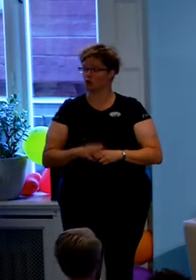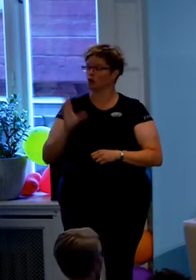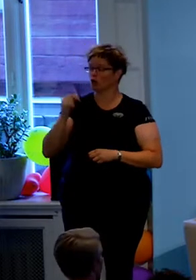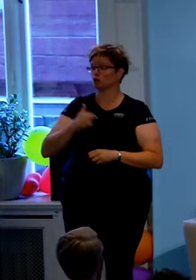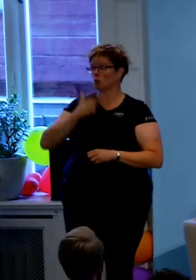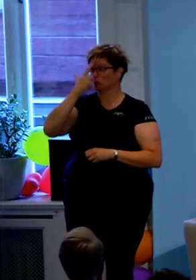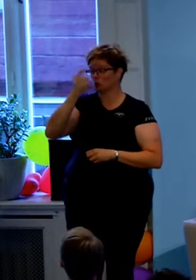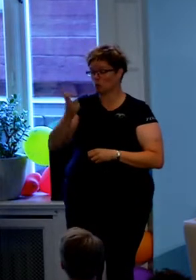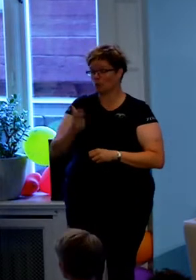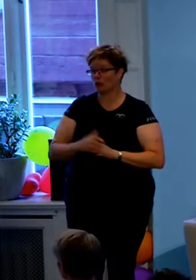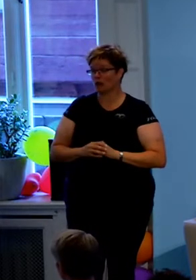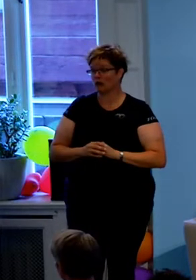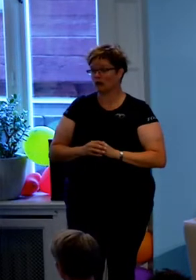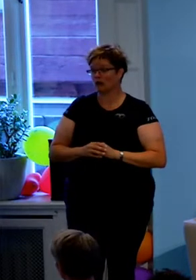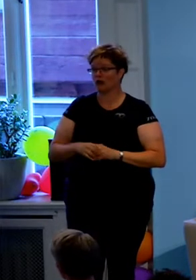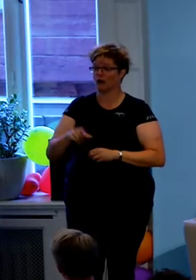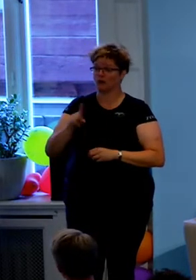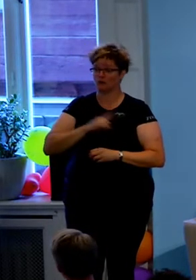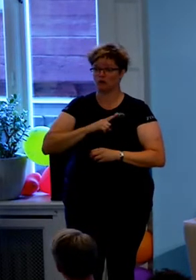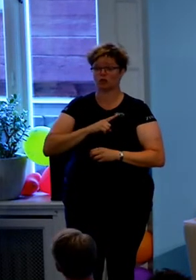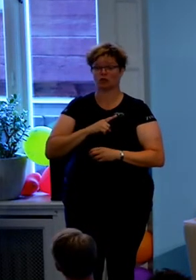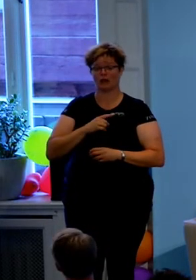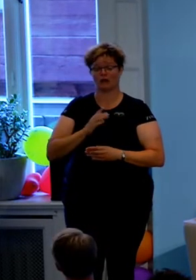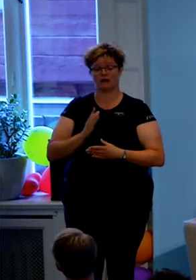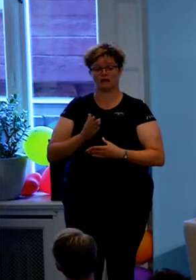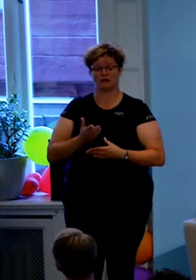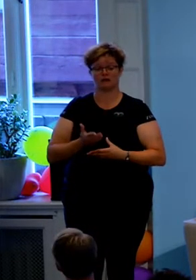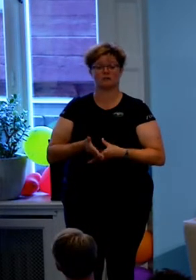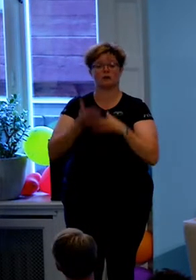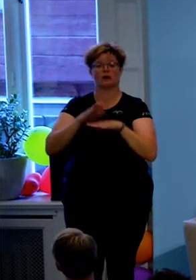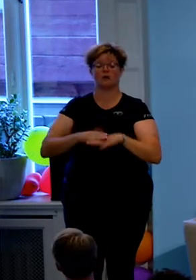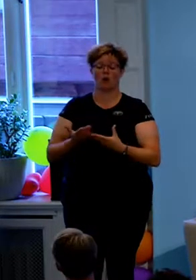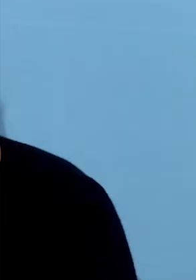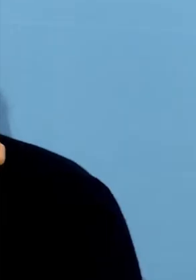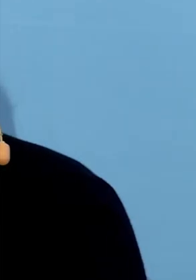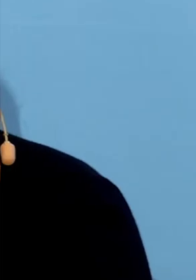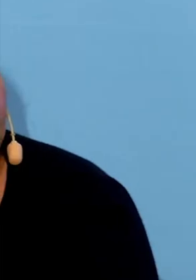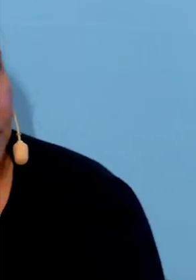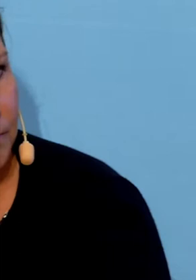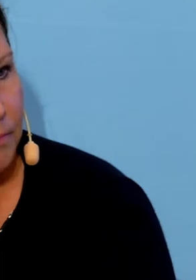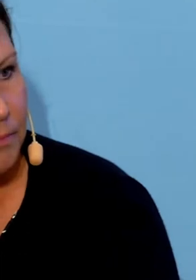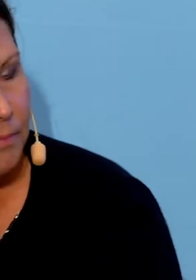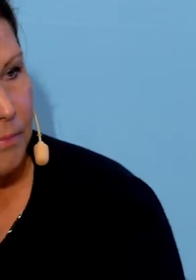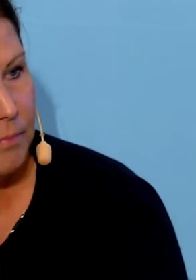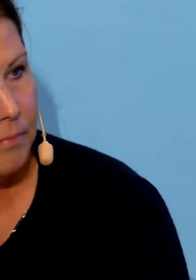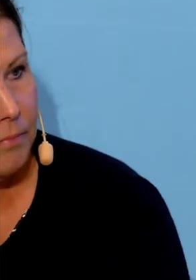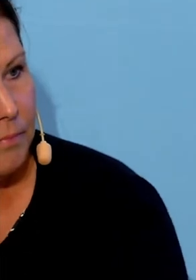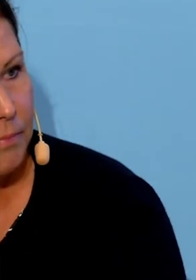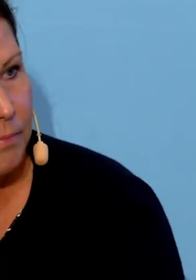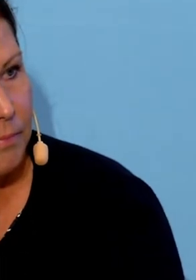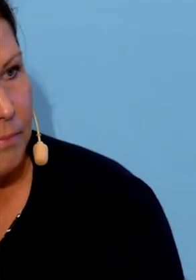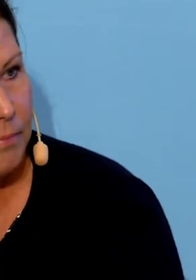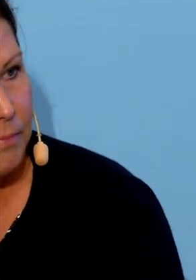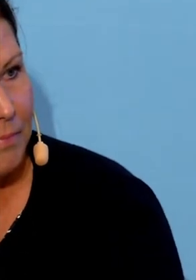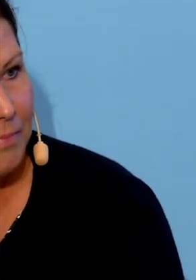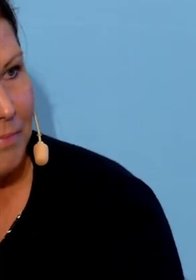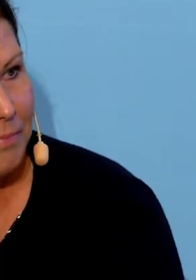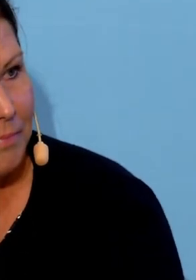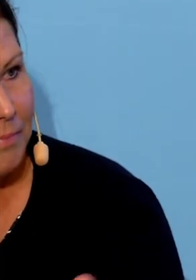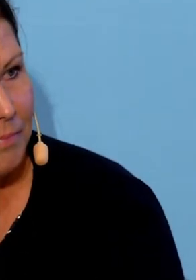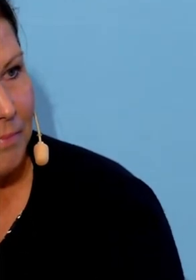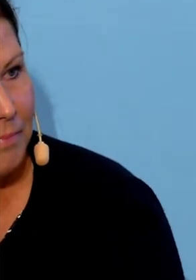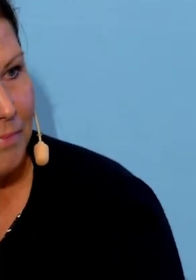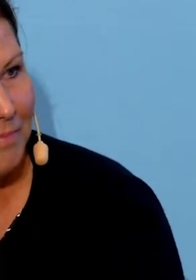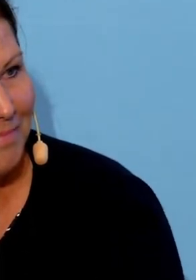Jag tror mycket kommer att bygga på en kombination av kompetenser. Så att du blir inte digitaliseringsexpert. Kan du bara